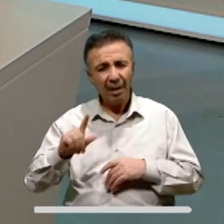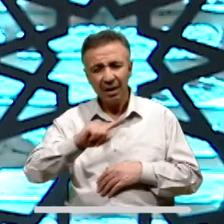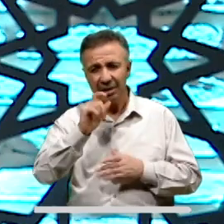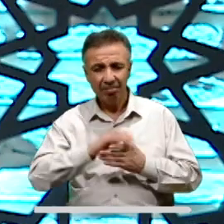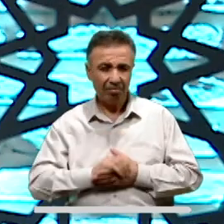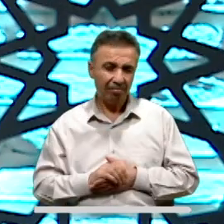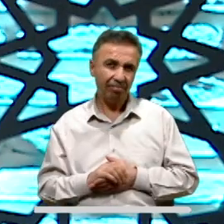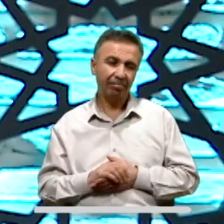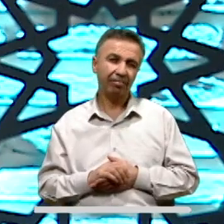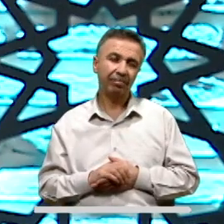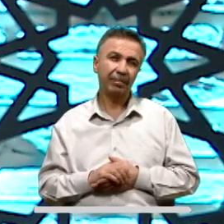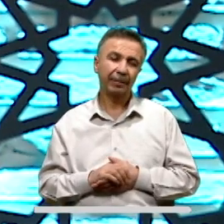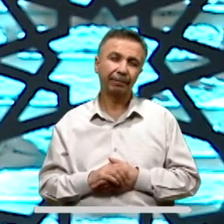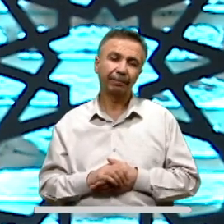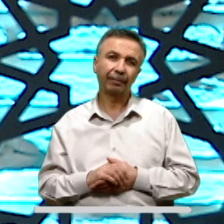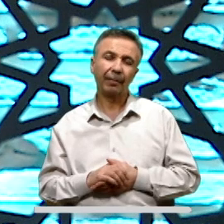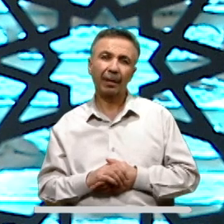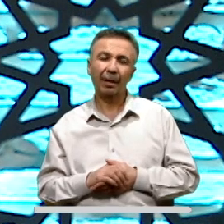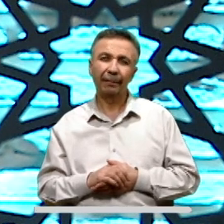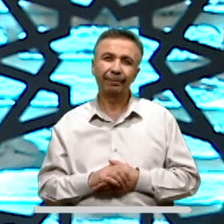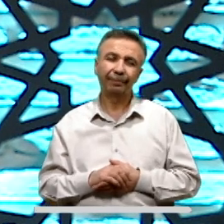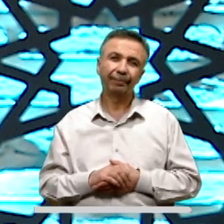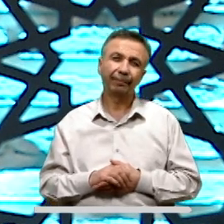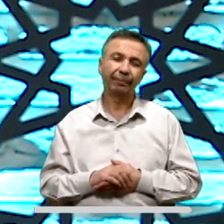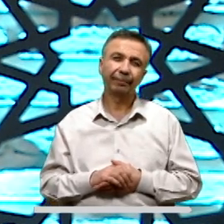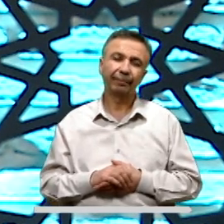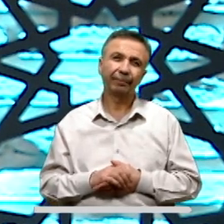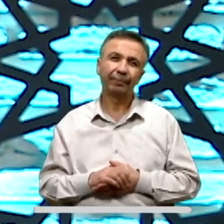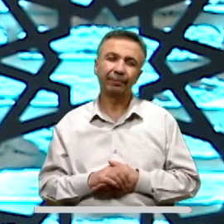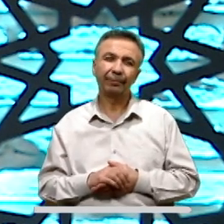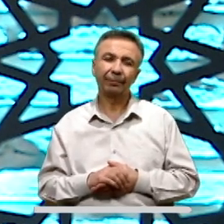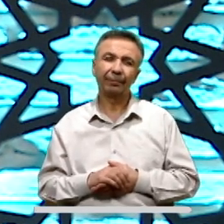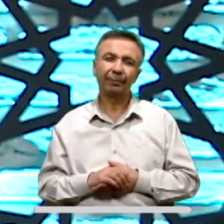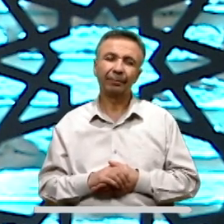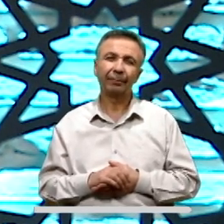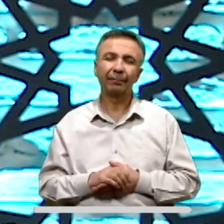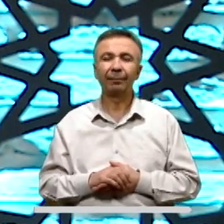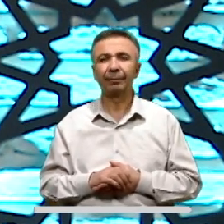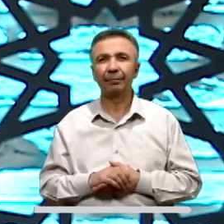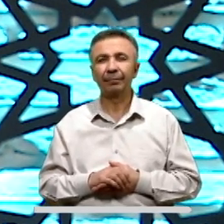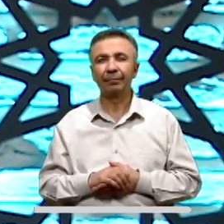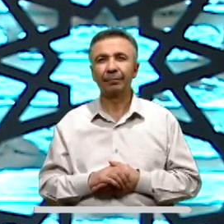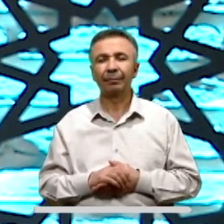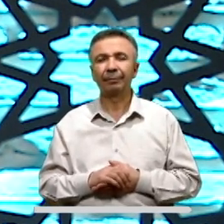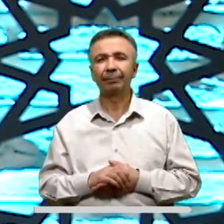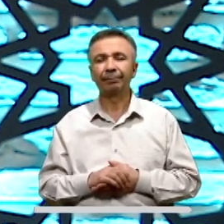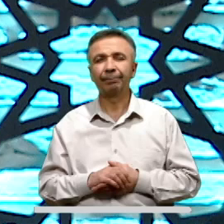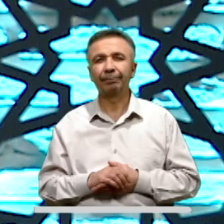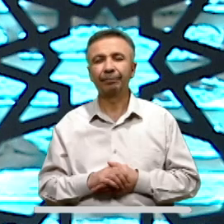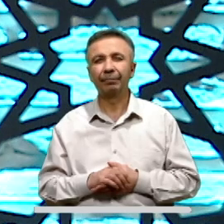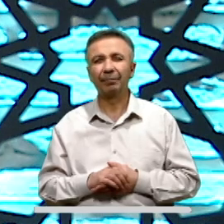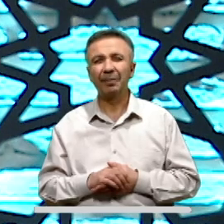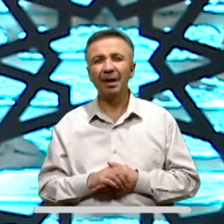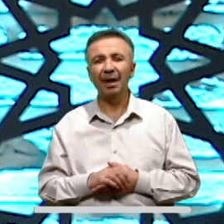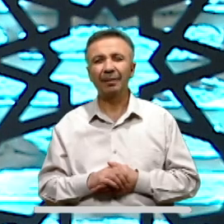ama süpürgeye arada geliyor, çekiliyor falan. Ben bunun vebalini bilmiyorum. Hani ilaçlatmak istiyorum. Artık